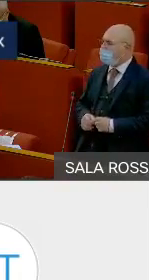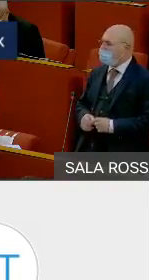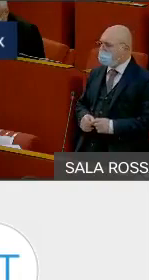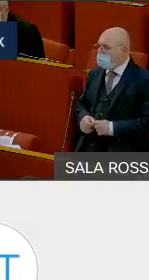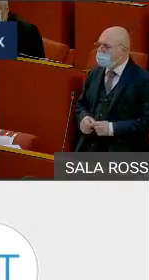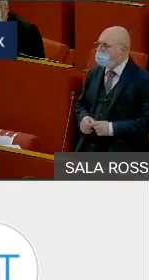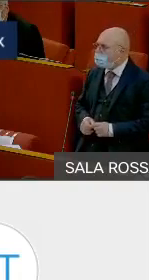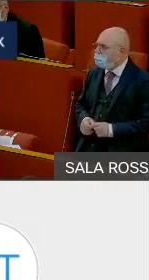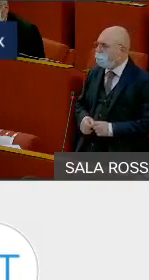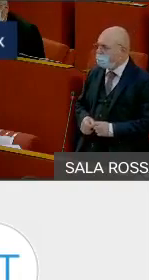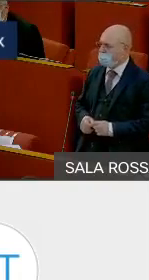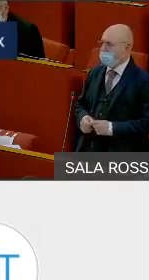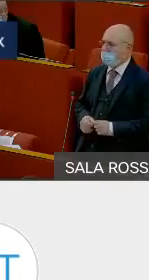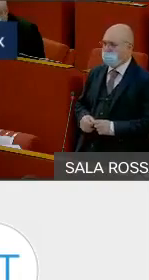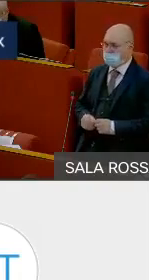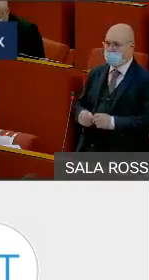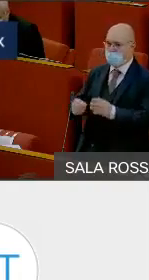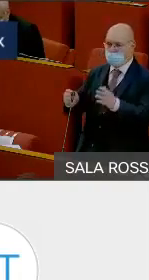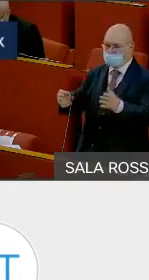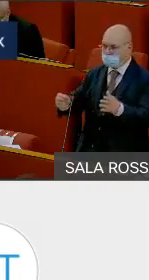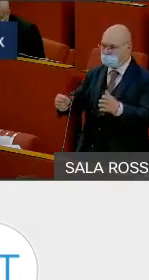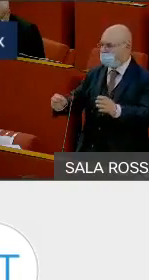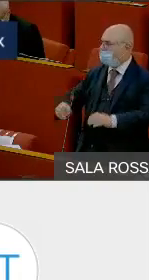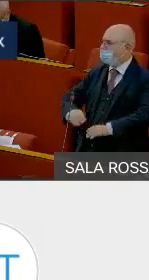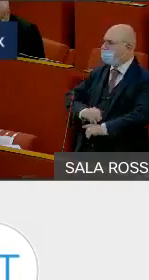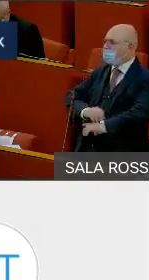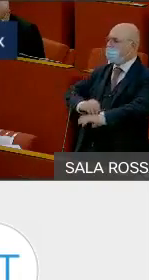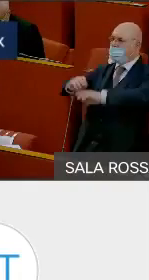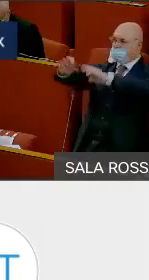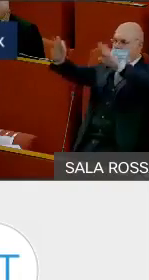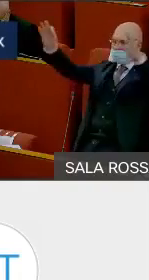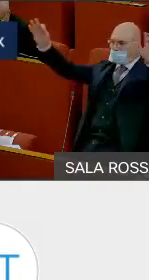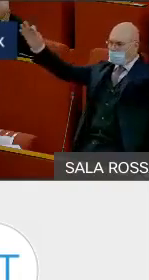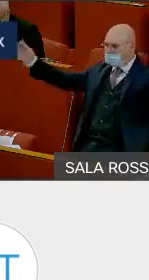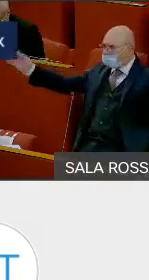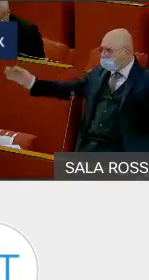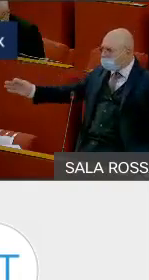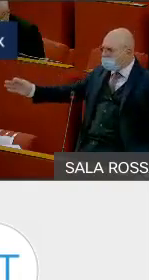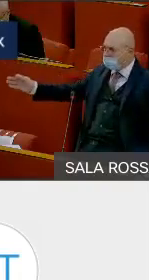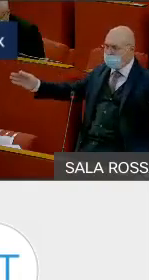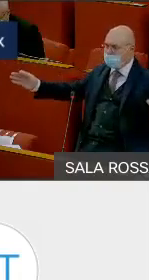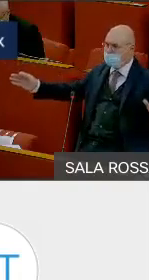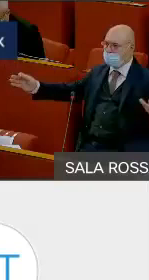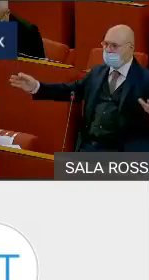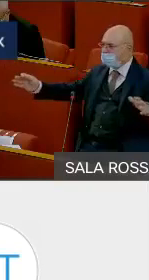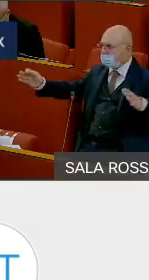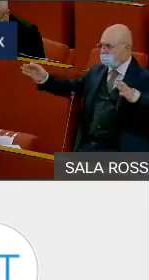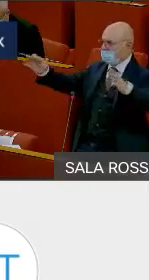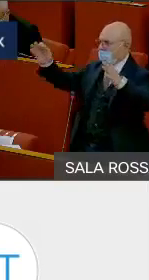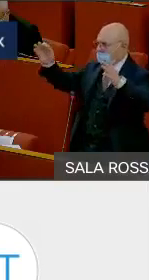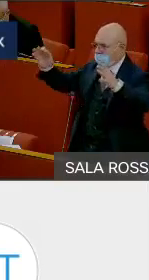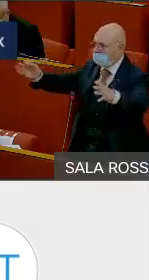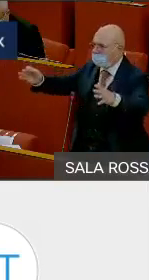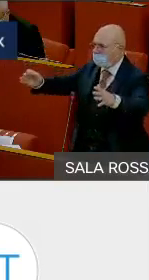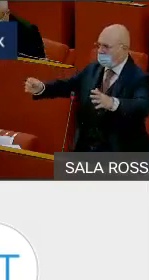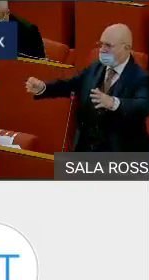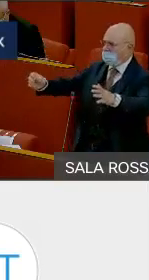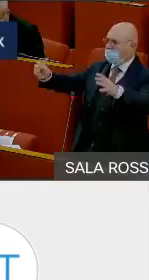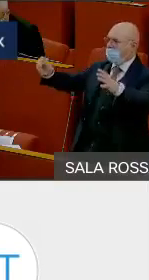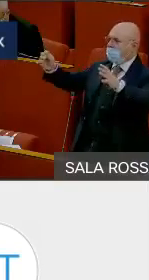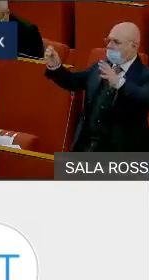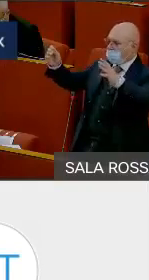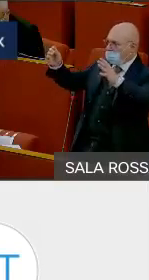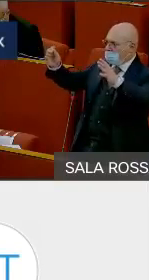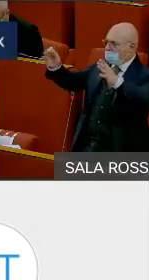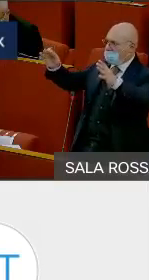questo perché quando uno fa pianificazione come ho detto prima deve avere il territorio complessivo del suo comune sotto gli occhi